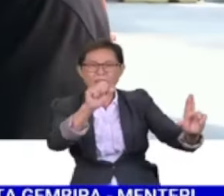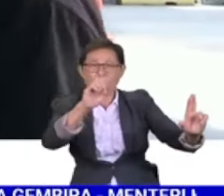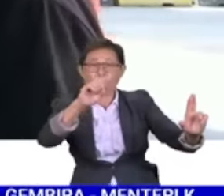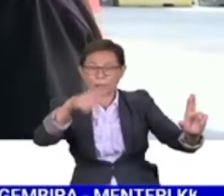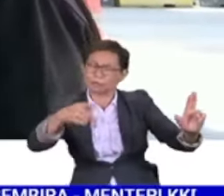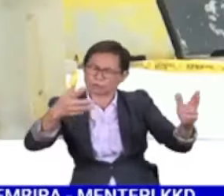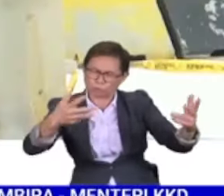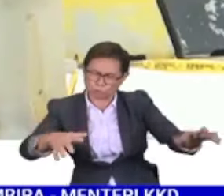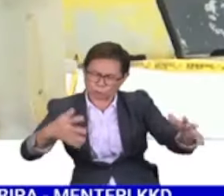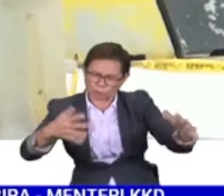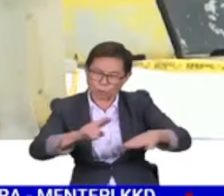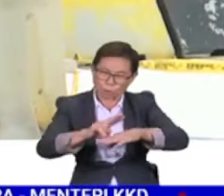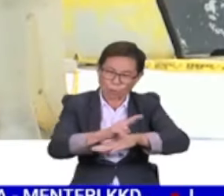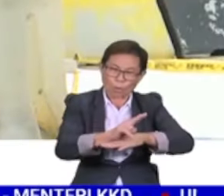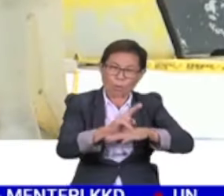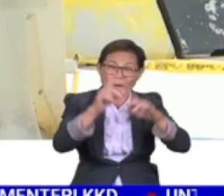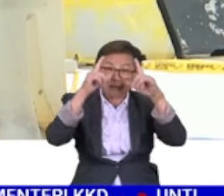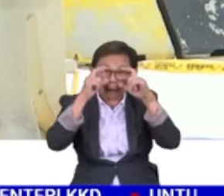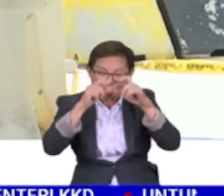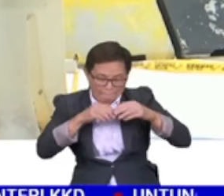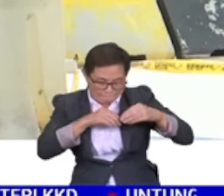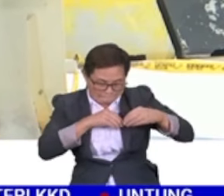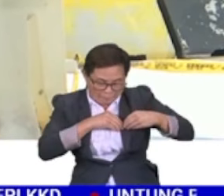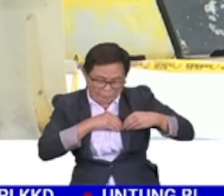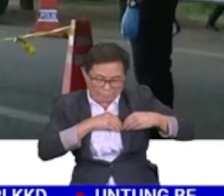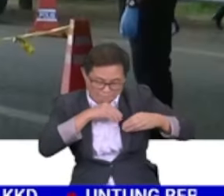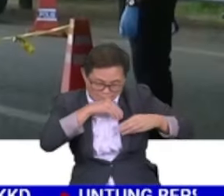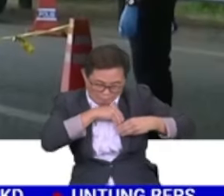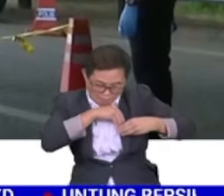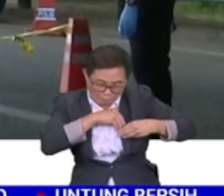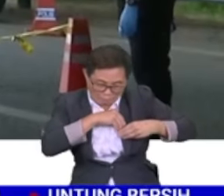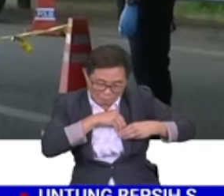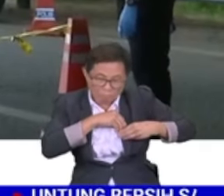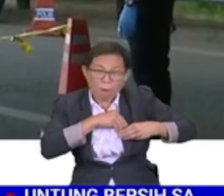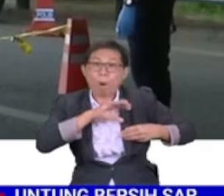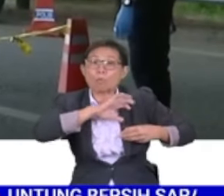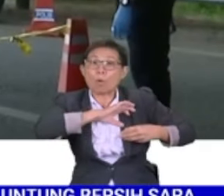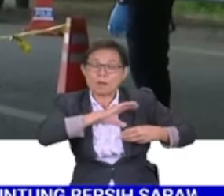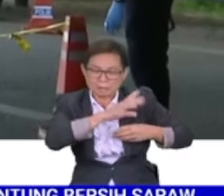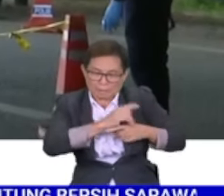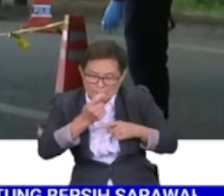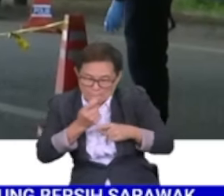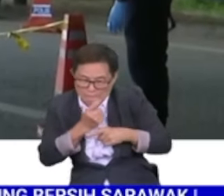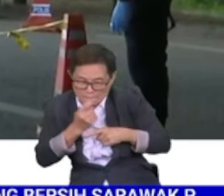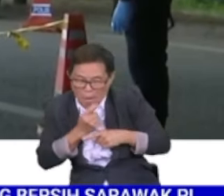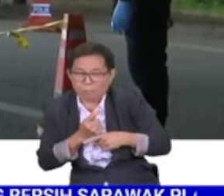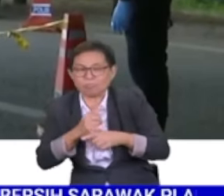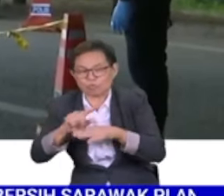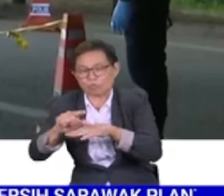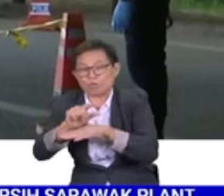standard SOP penggunaan kamera badan terhadap anggotanya dan akan mengadakan latihan penggunaan.